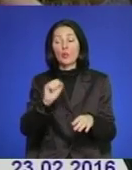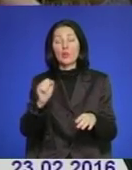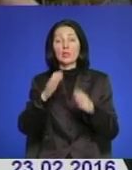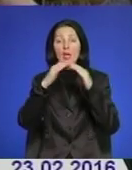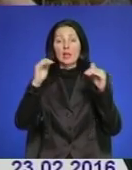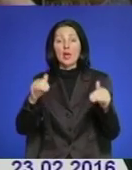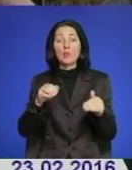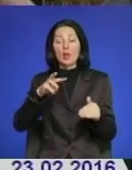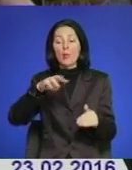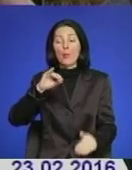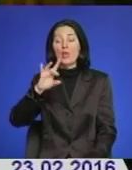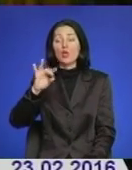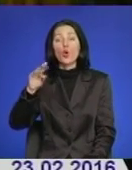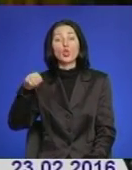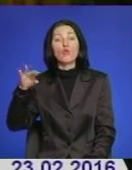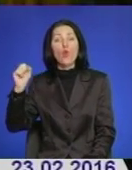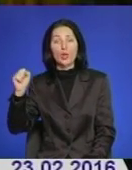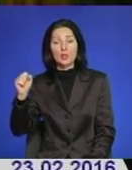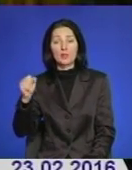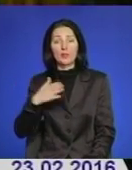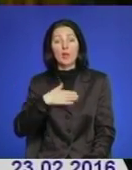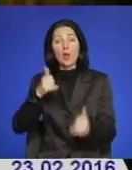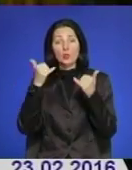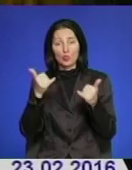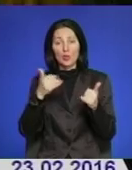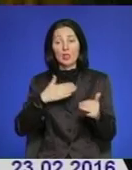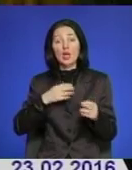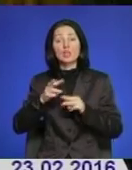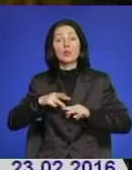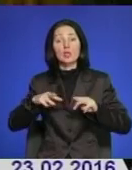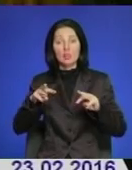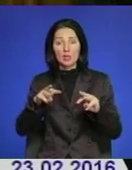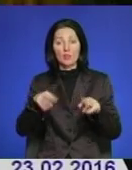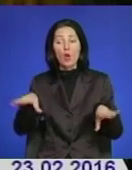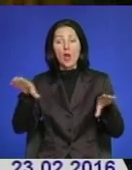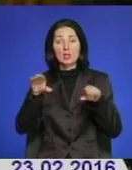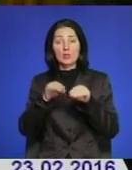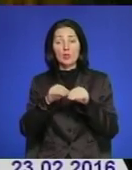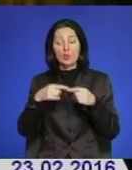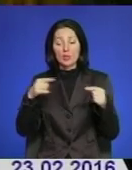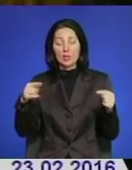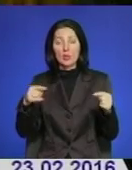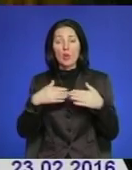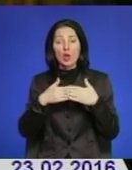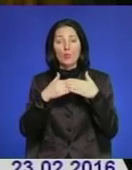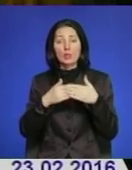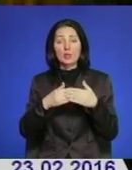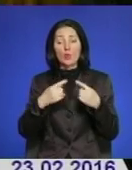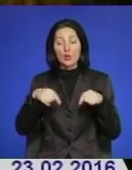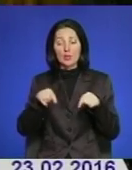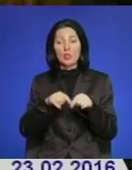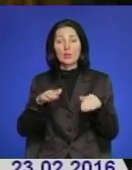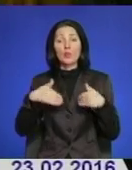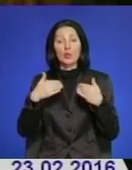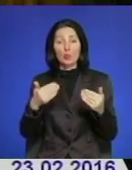таборі «Миротворець». Нам сьогодні наше міністерство спільно із різними громадськими організаціями